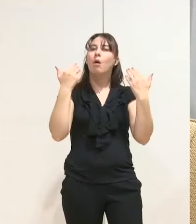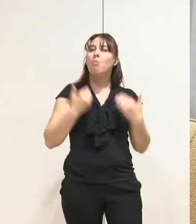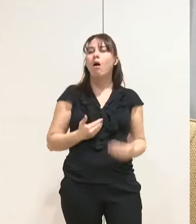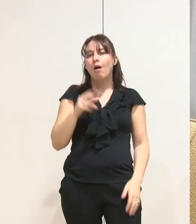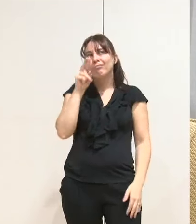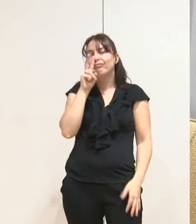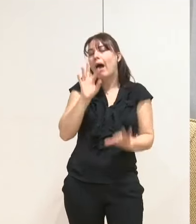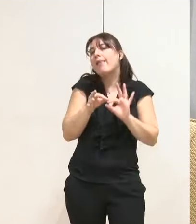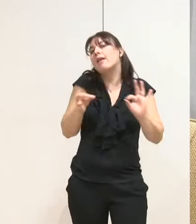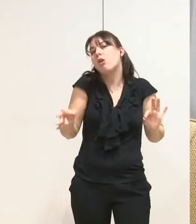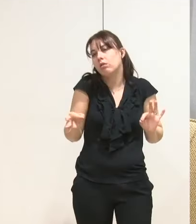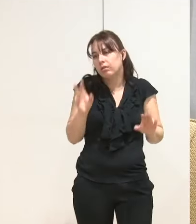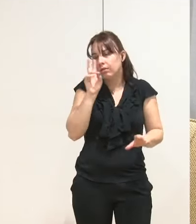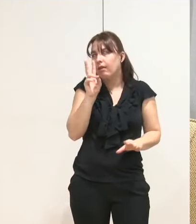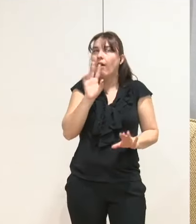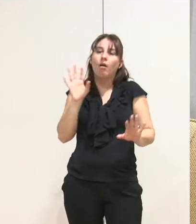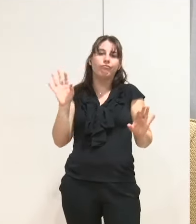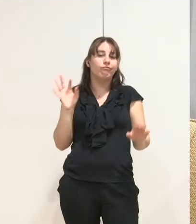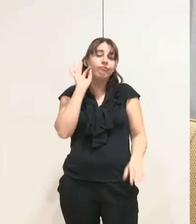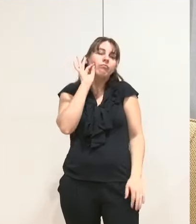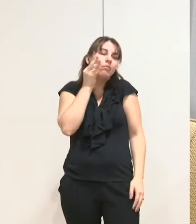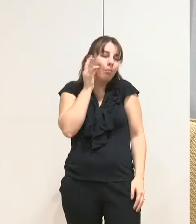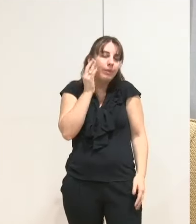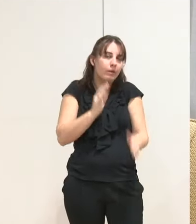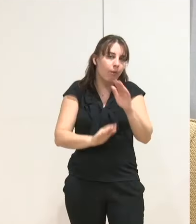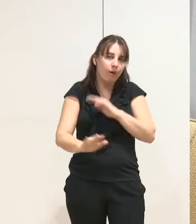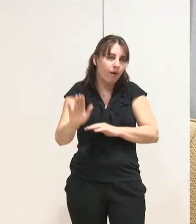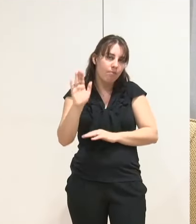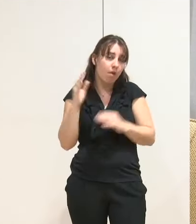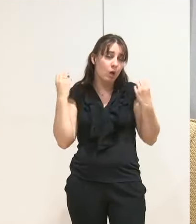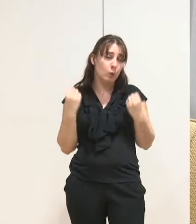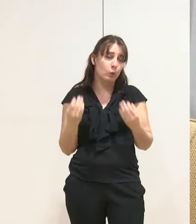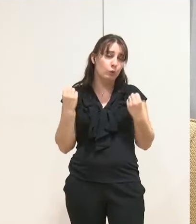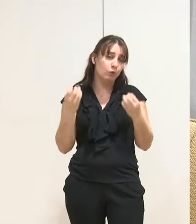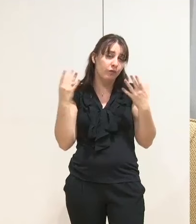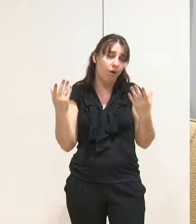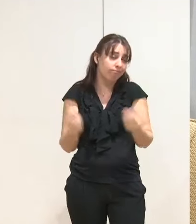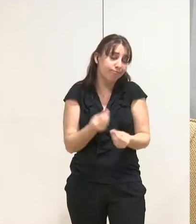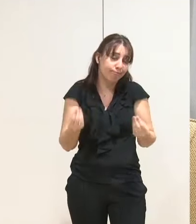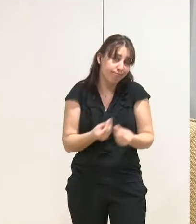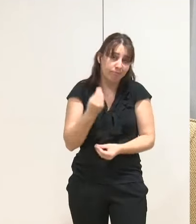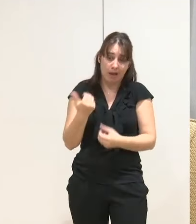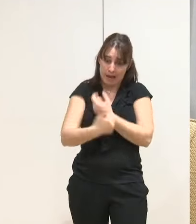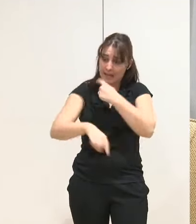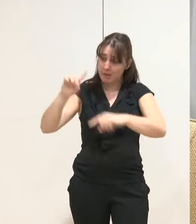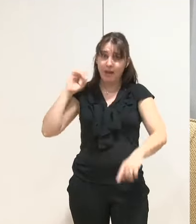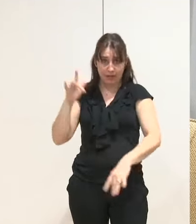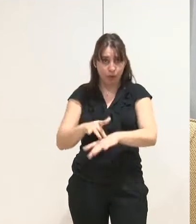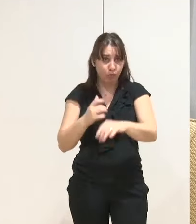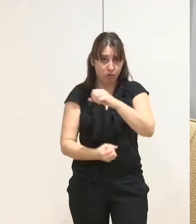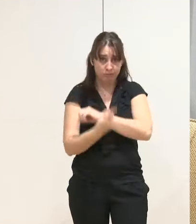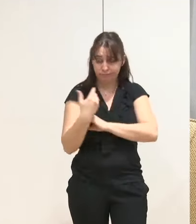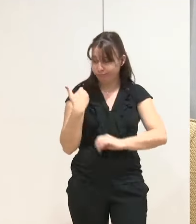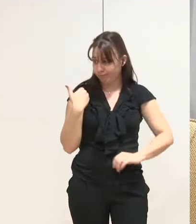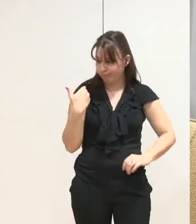anecdote qui est enfin qui est qui est bénine mais qui a qui qui arrive souvent malheureusement pas plus tard la semaine dernière